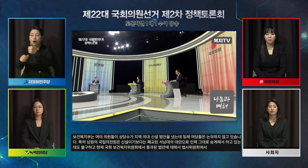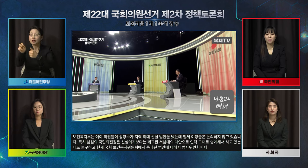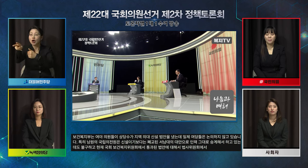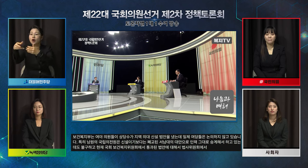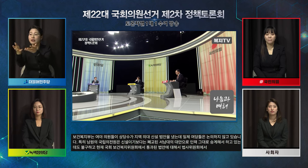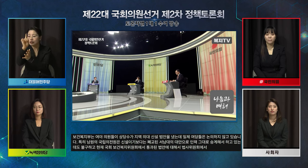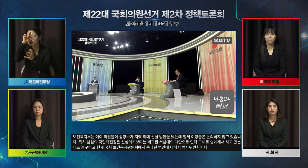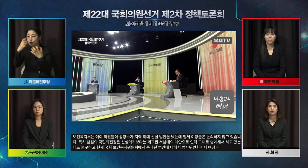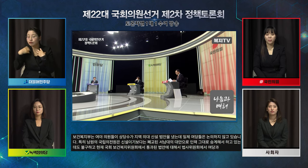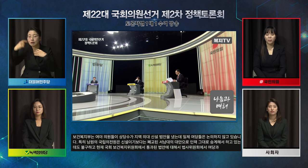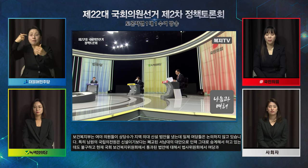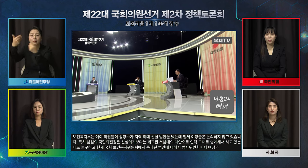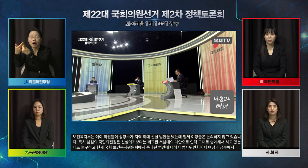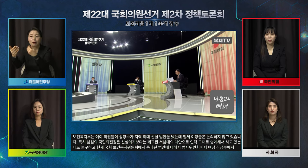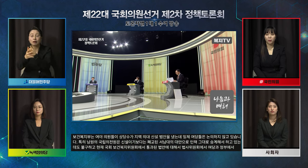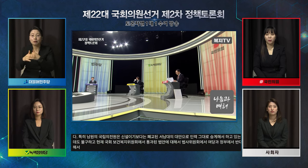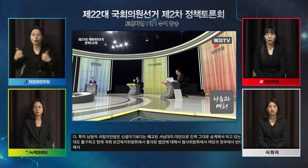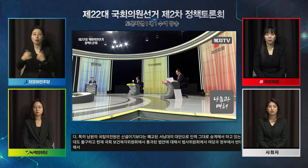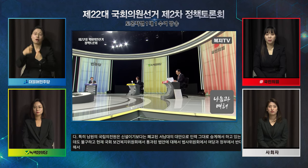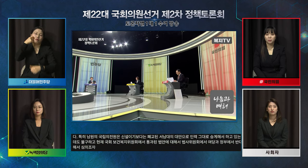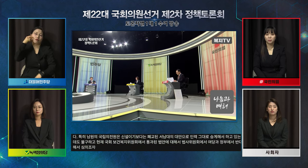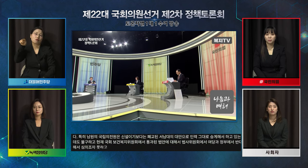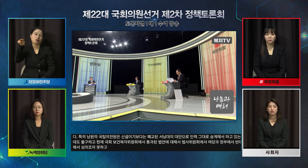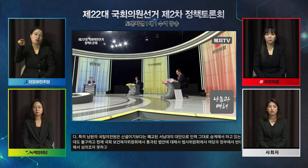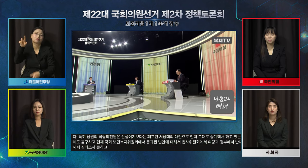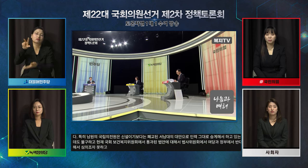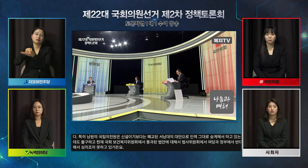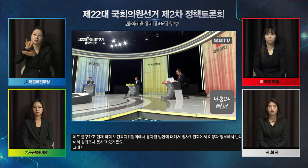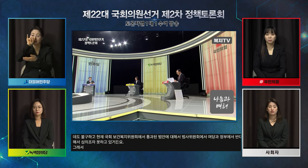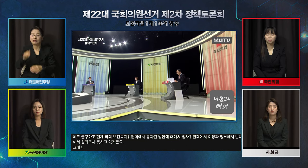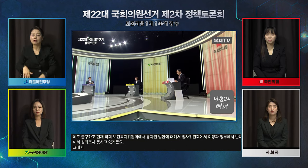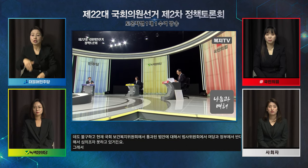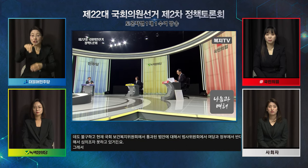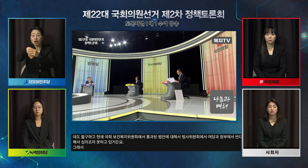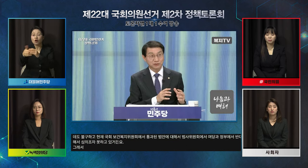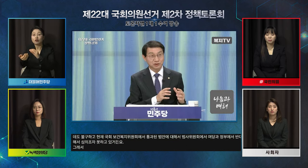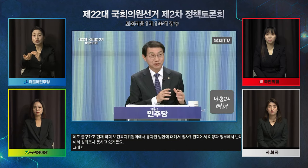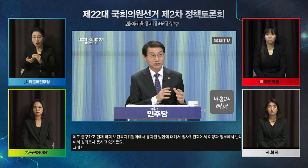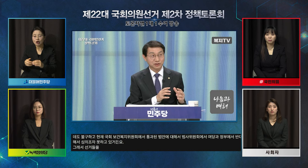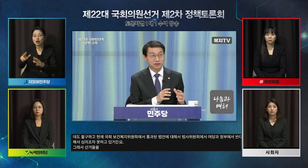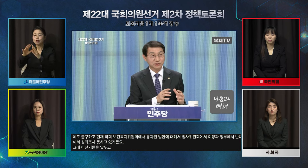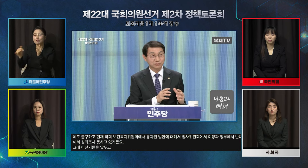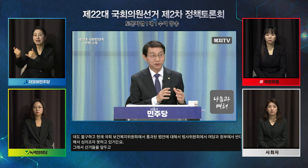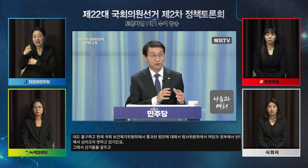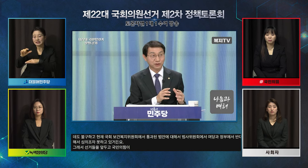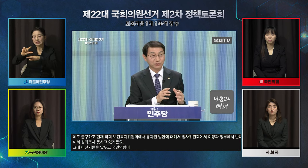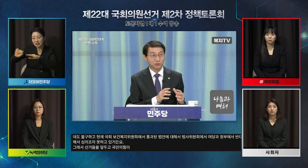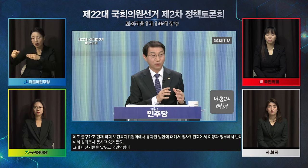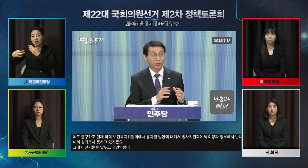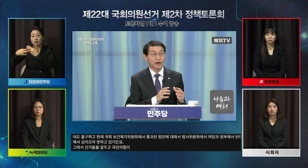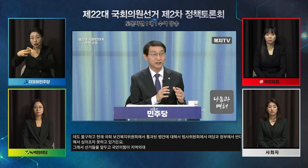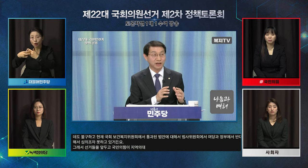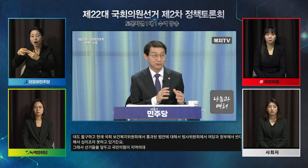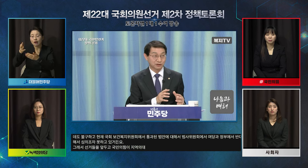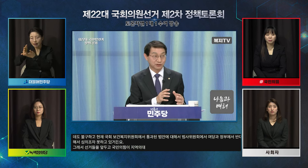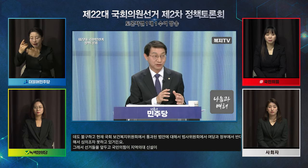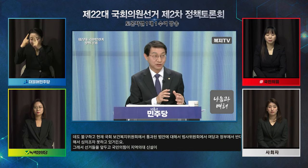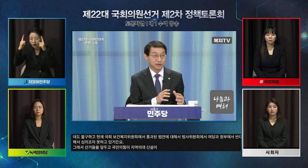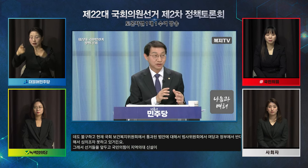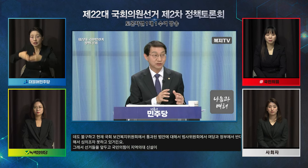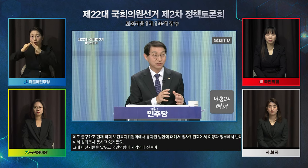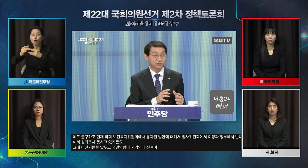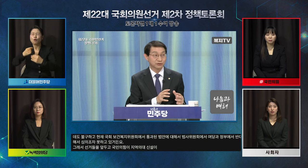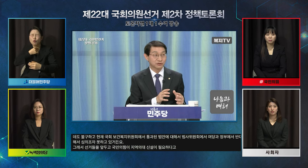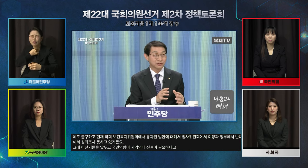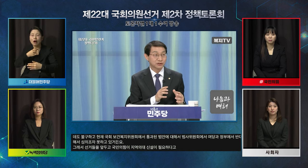심의조차 못하고 있거든요. 그래서 선거대를 앞두고 국민의힘이 지역 의대 신설이 필요하다고 공약을 하면서